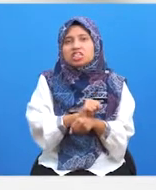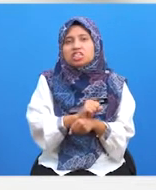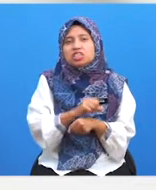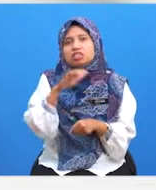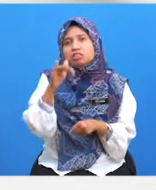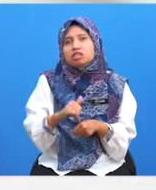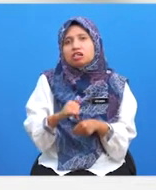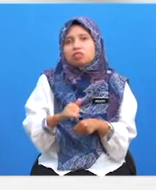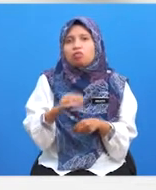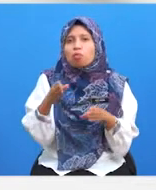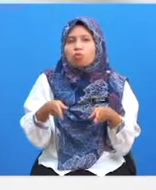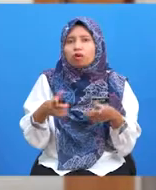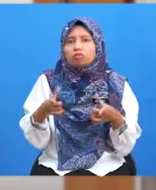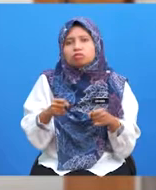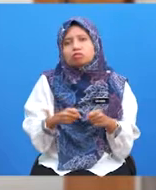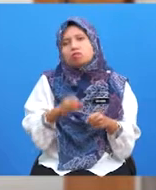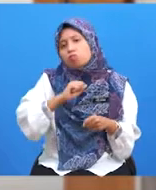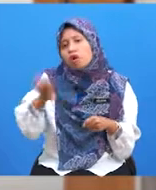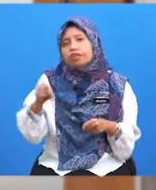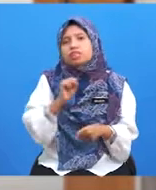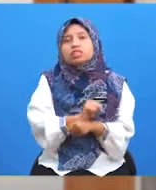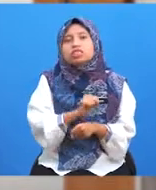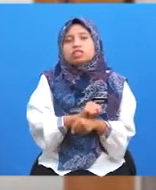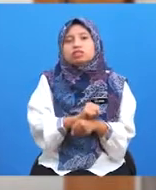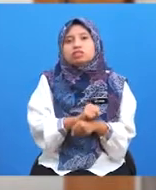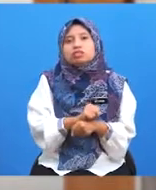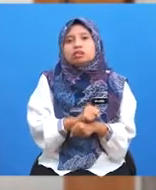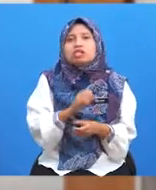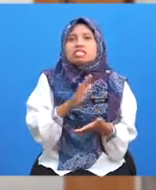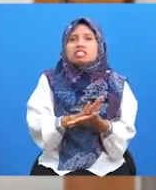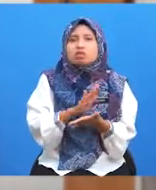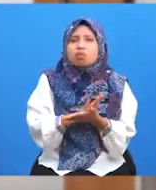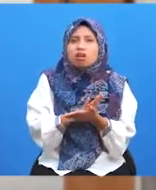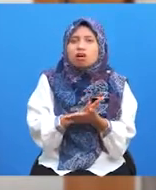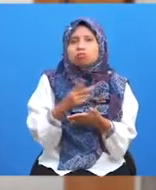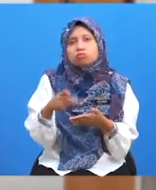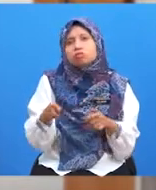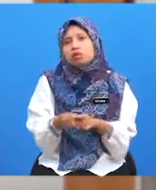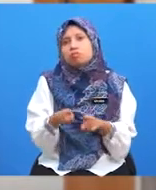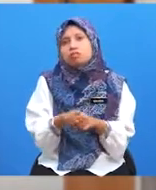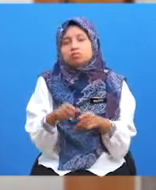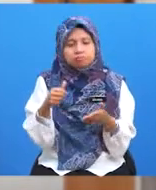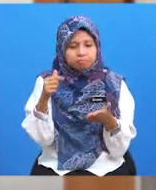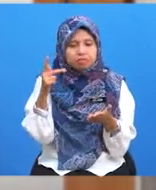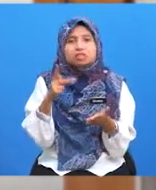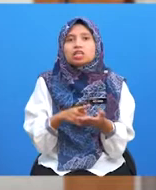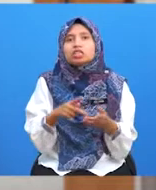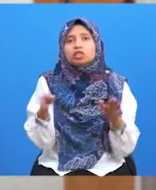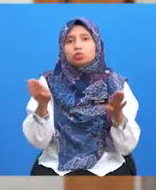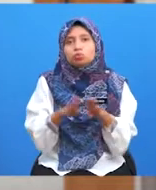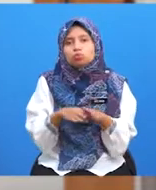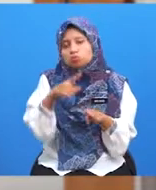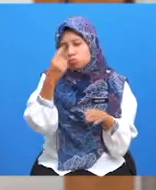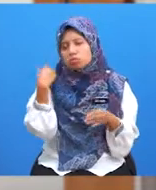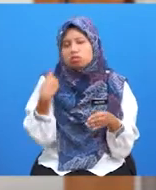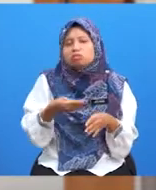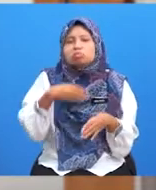bukan operasi kilang sajian terkesan Abil sekolah yang terjejas akibat dari pencemaran ini ditutup